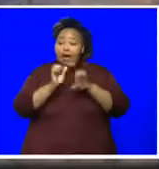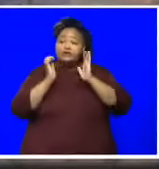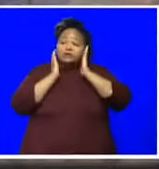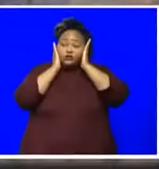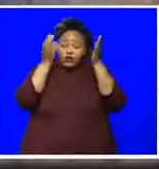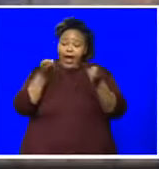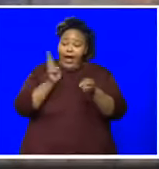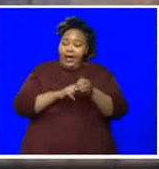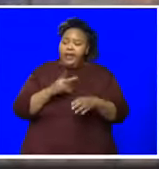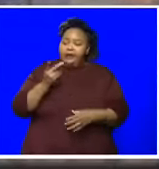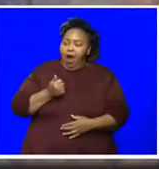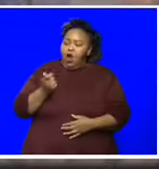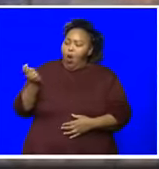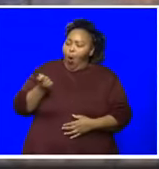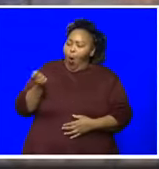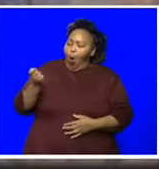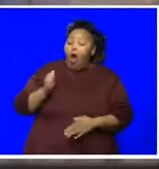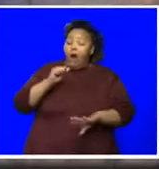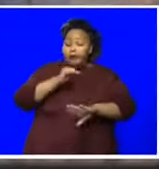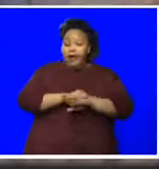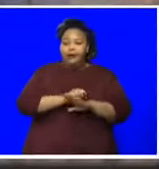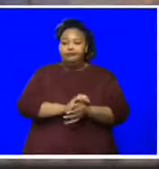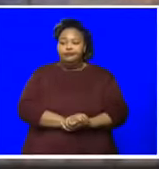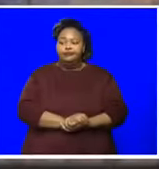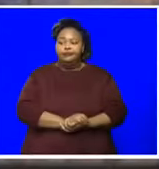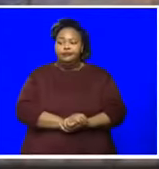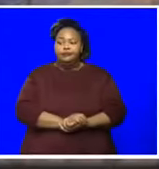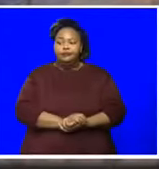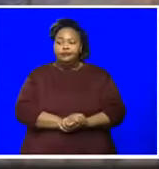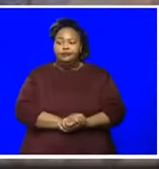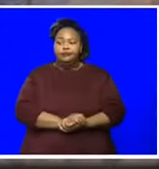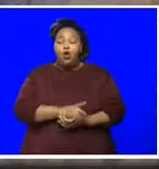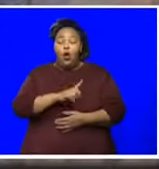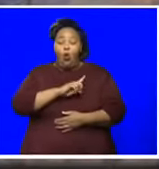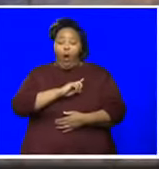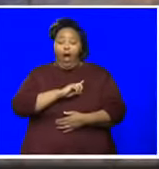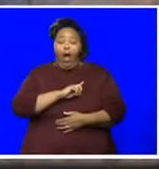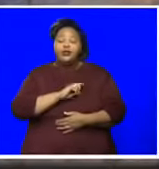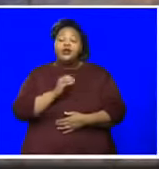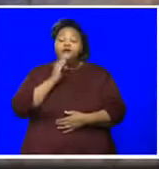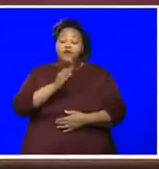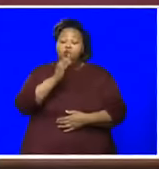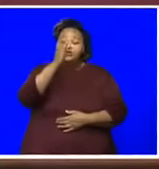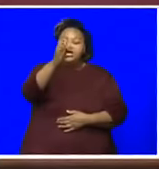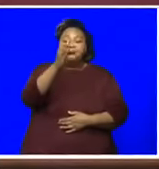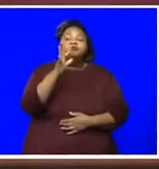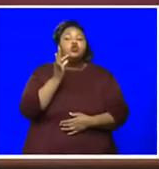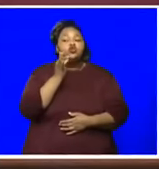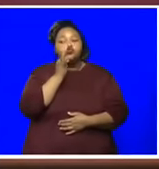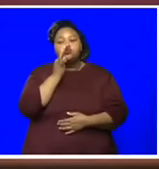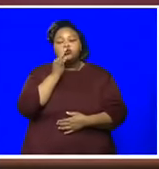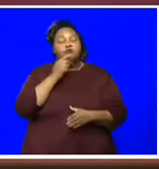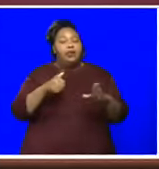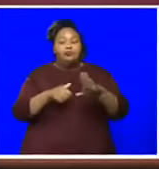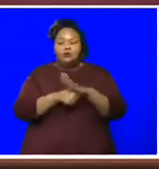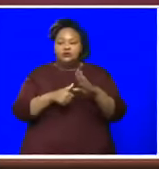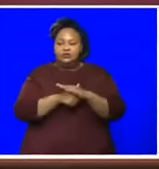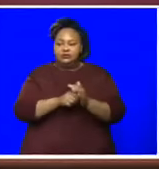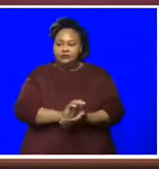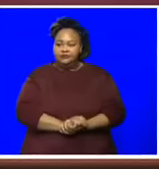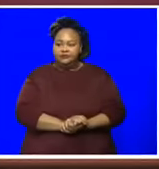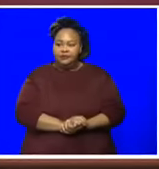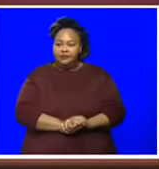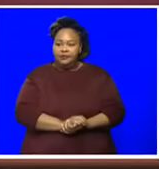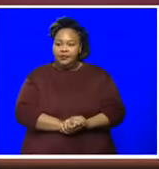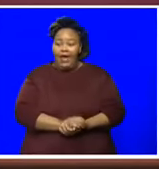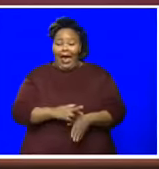iphilisa ngoba ngibonyalo lesibabukile ukuthi bayi future yethu eSwatini. Kayisebhembe umuntu lomusha